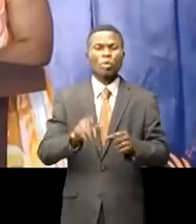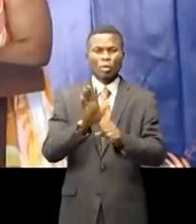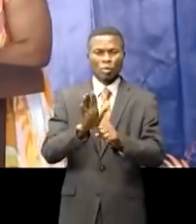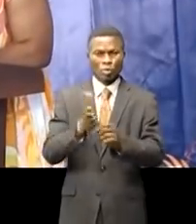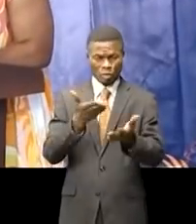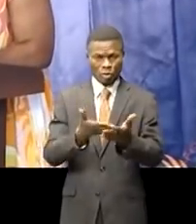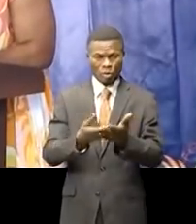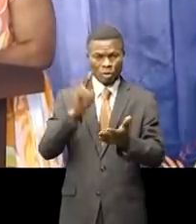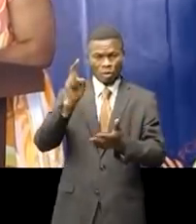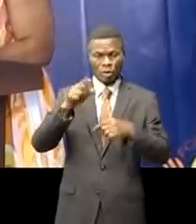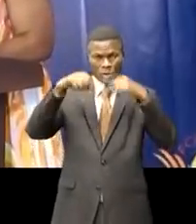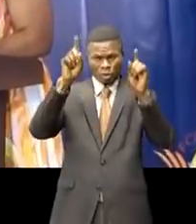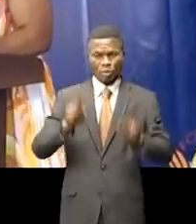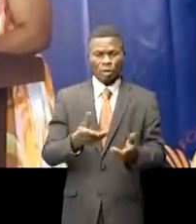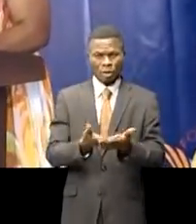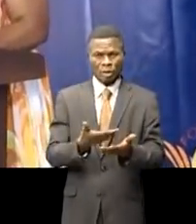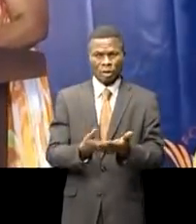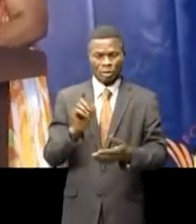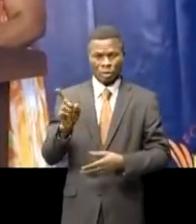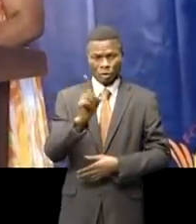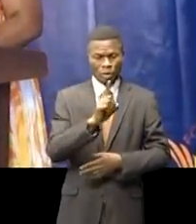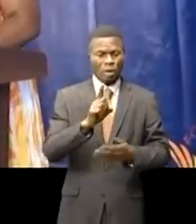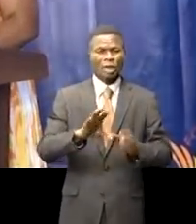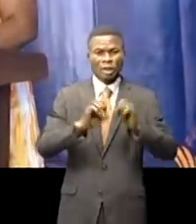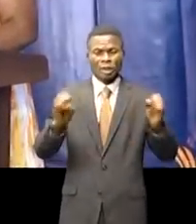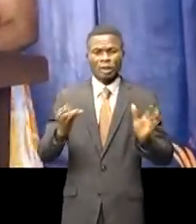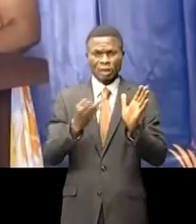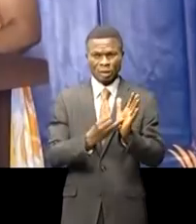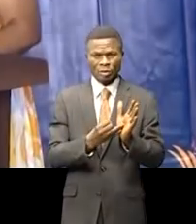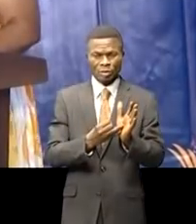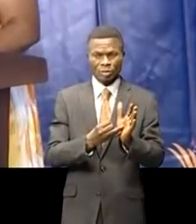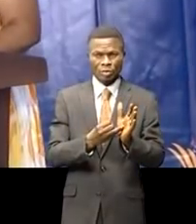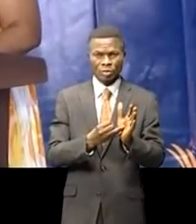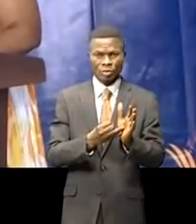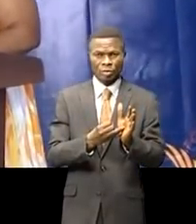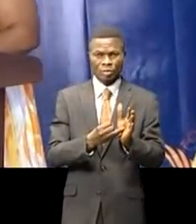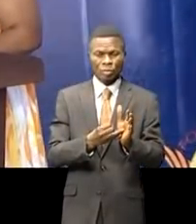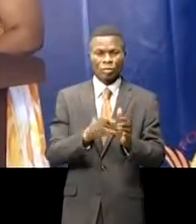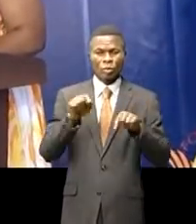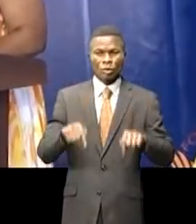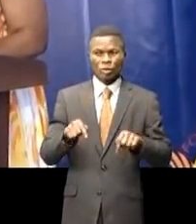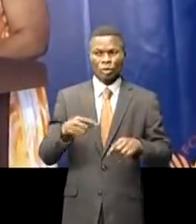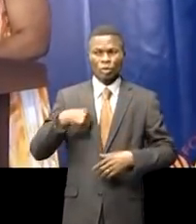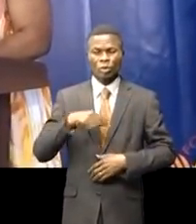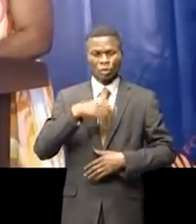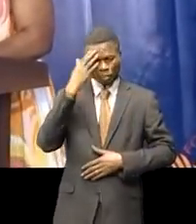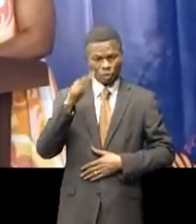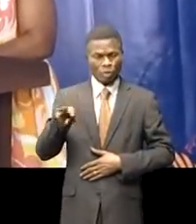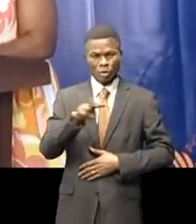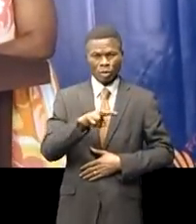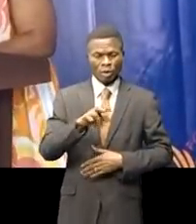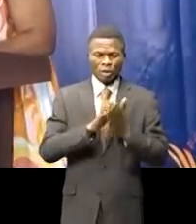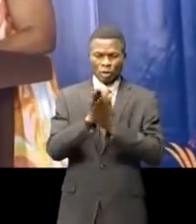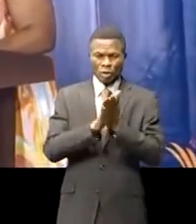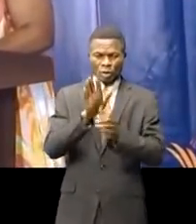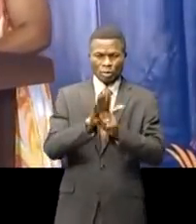la deuxième édition avez vous jeté un doute et je compte sauf je compte vraiment